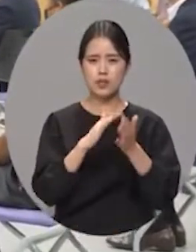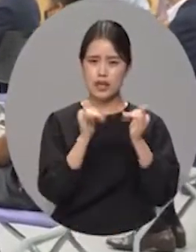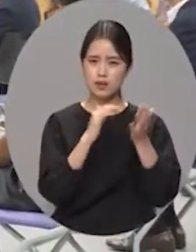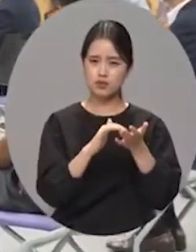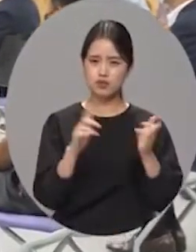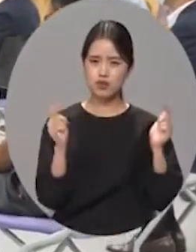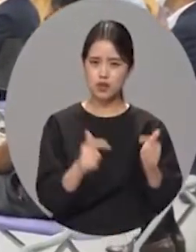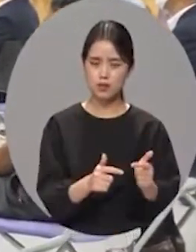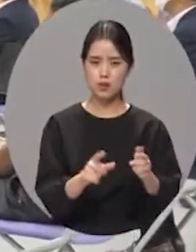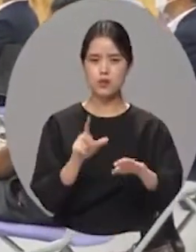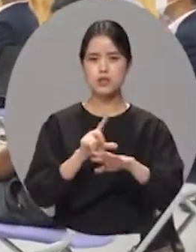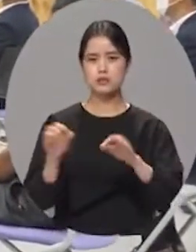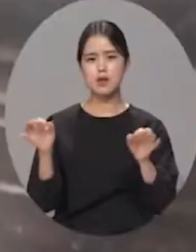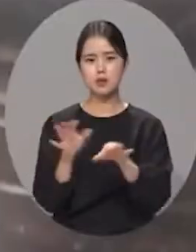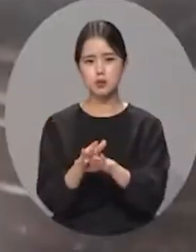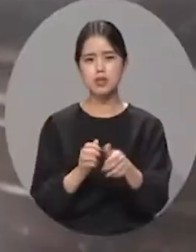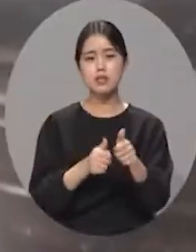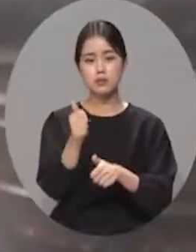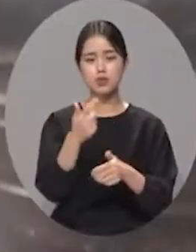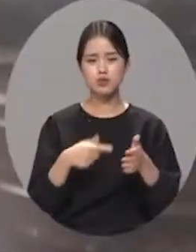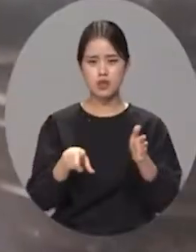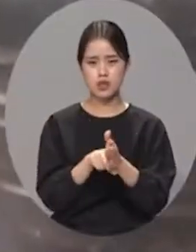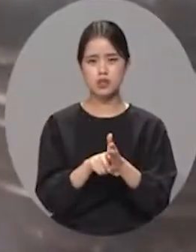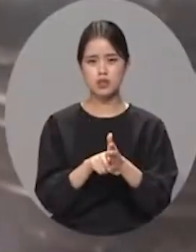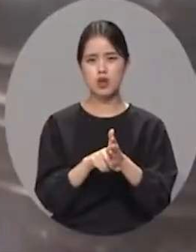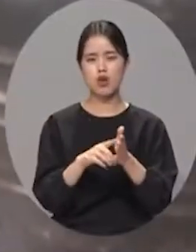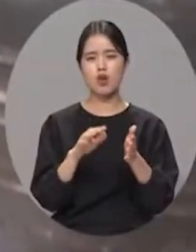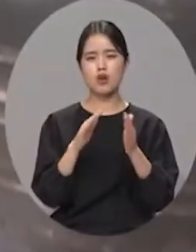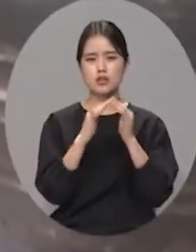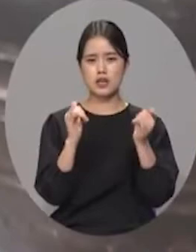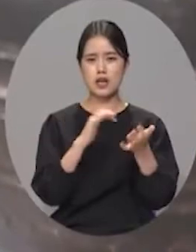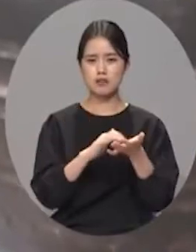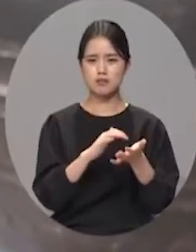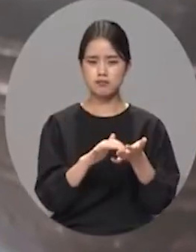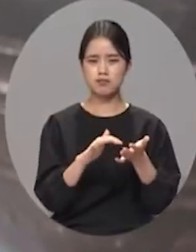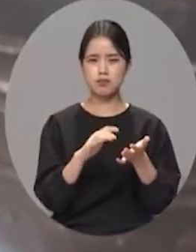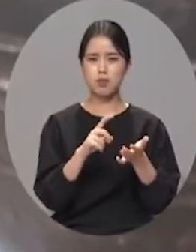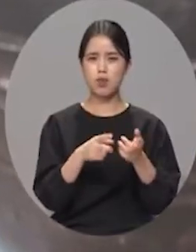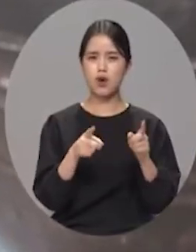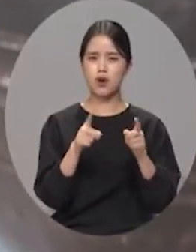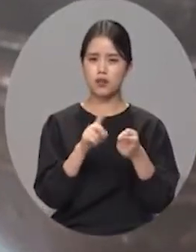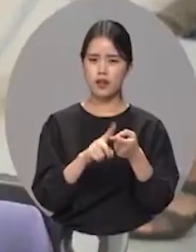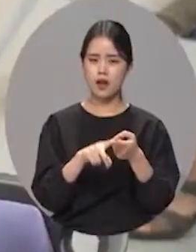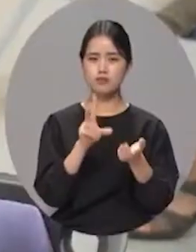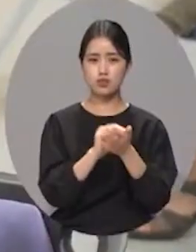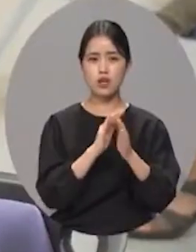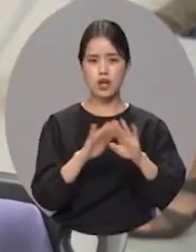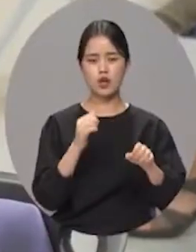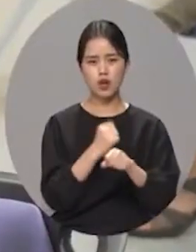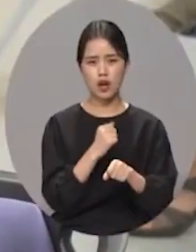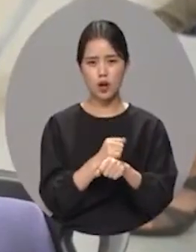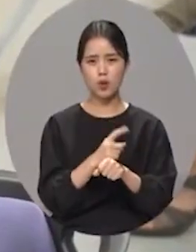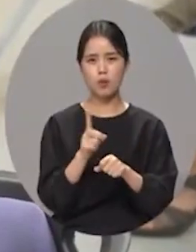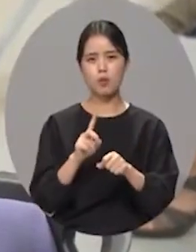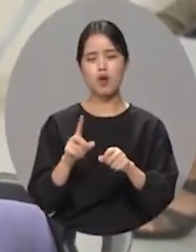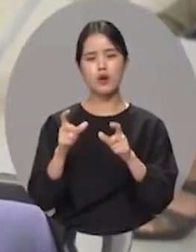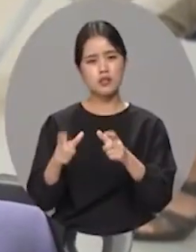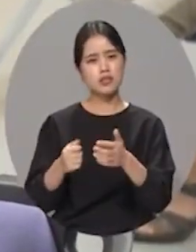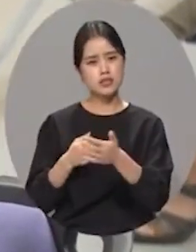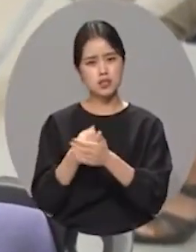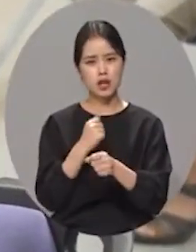감소와 지방 소멸 문제 극복을 위해 인구 부총리제를 도입하고 제3금융중심지 지정과 같은